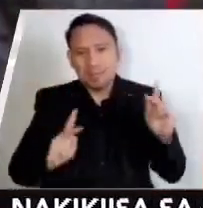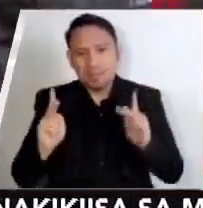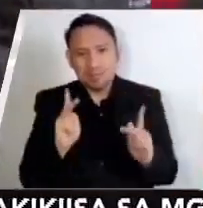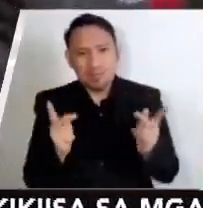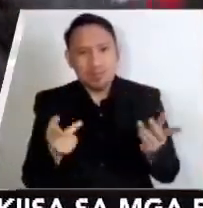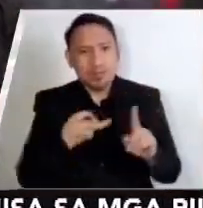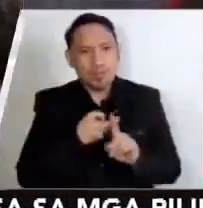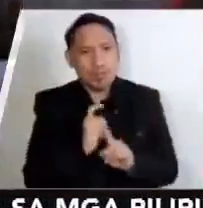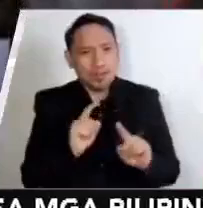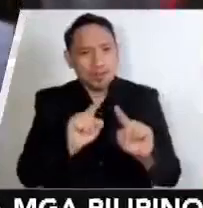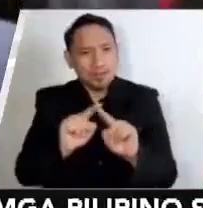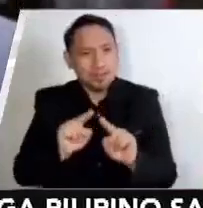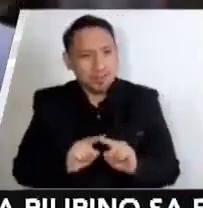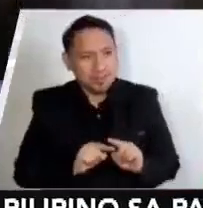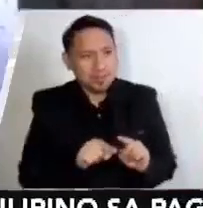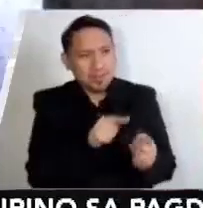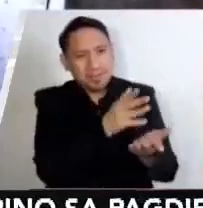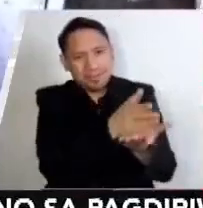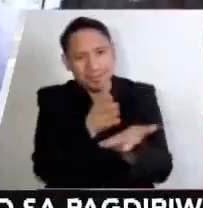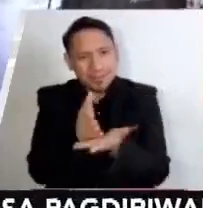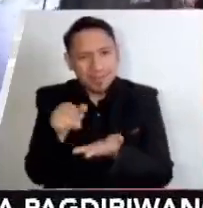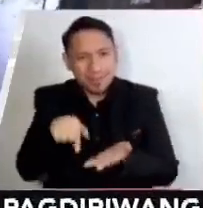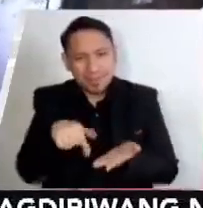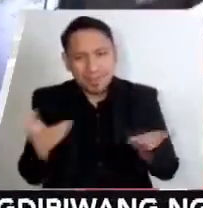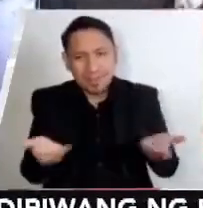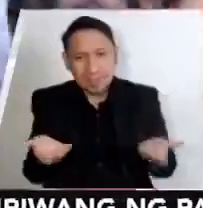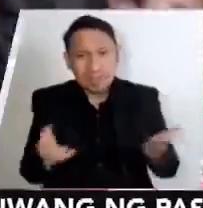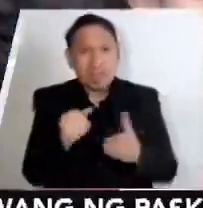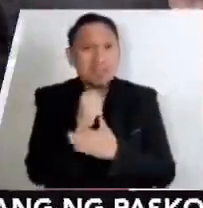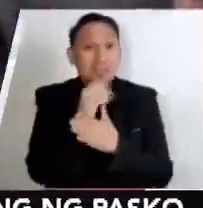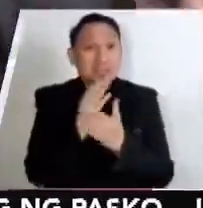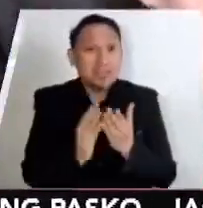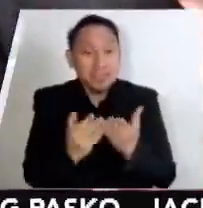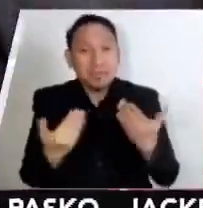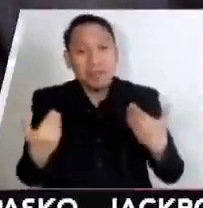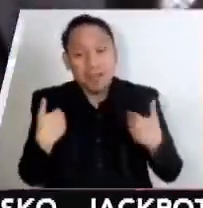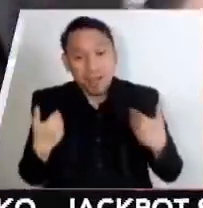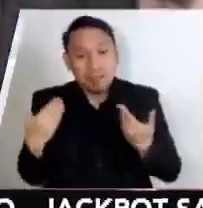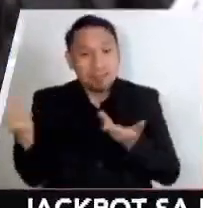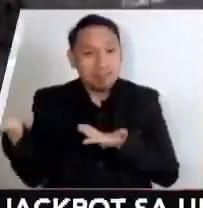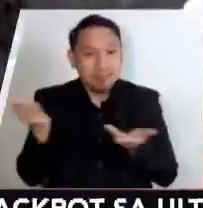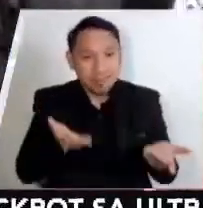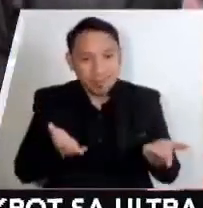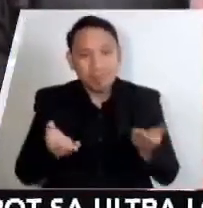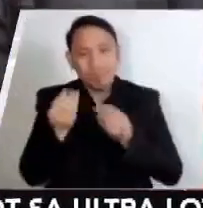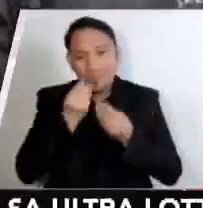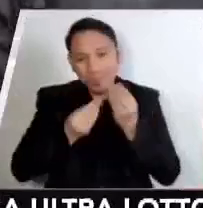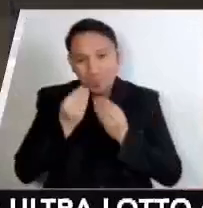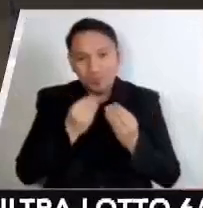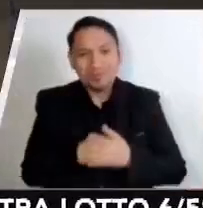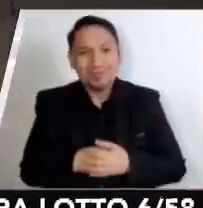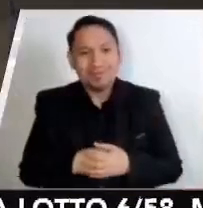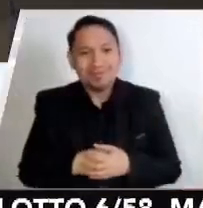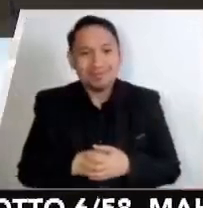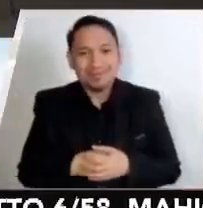pasyalan dito sa Tagaytay City. Yung iba nga, daladala pa yung pagsasaluhan nila ngayong araw ng Pasko.